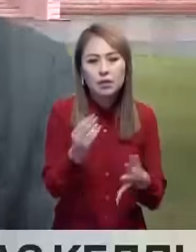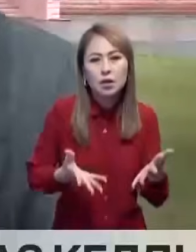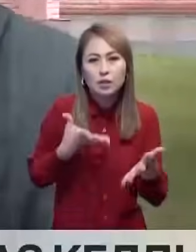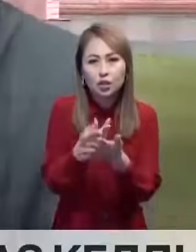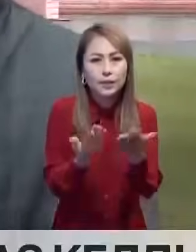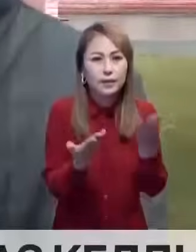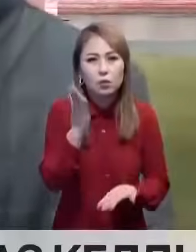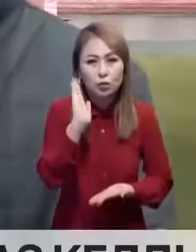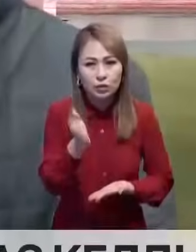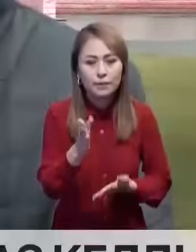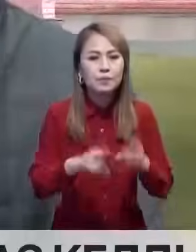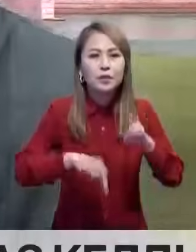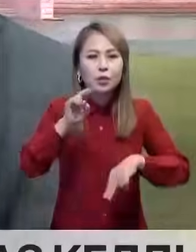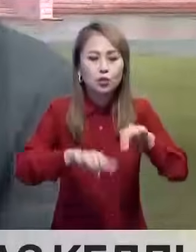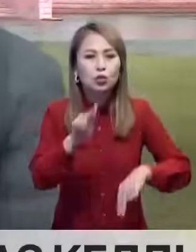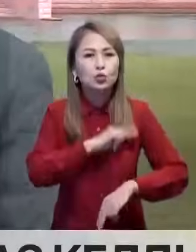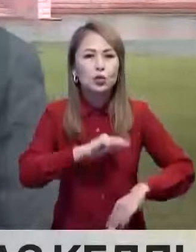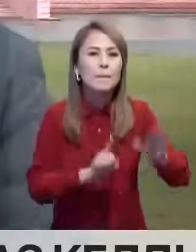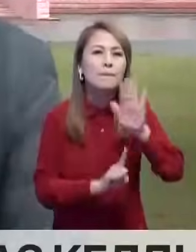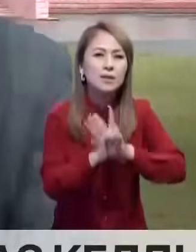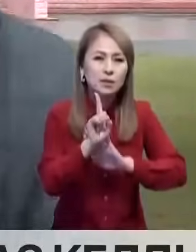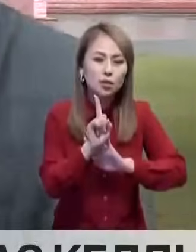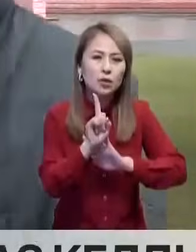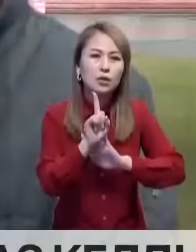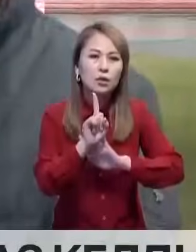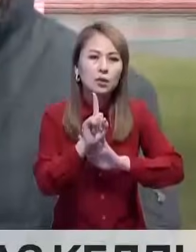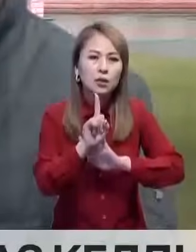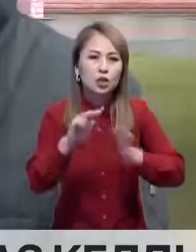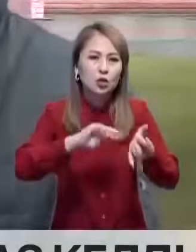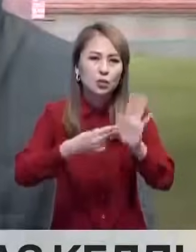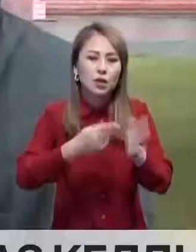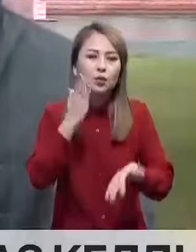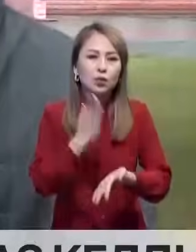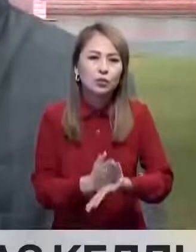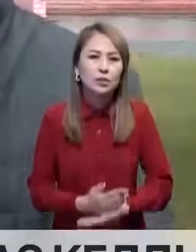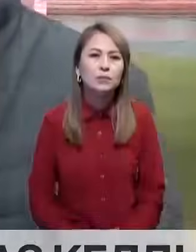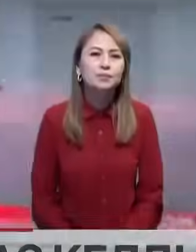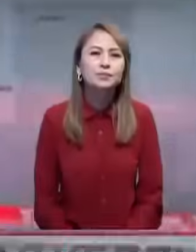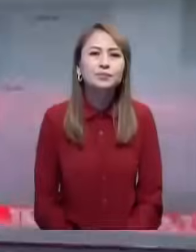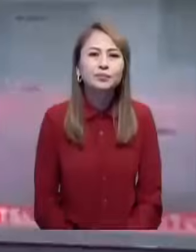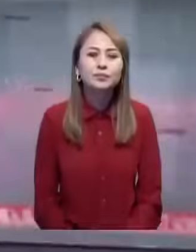бөлінсе, құрылыс жұмыстарын бастауға жоспарлап отырмыз.